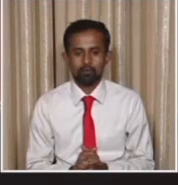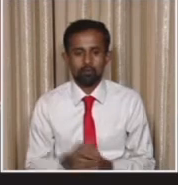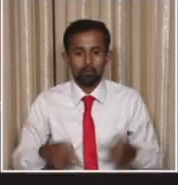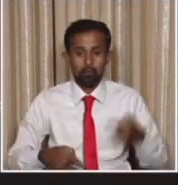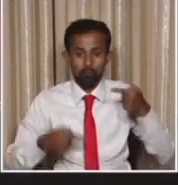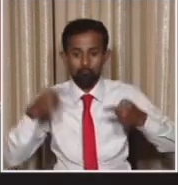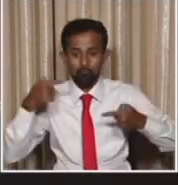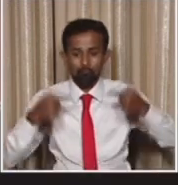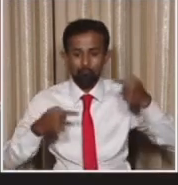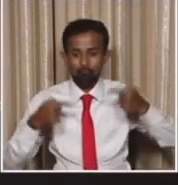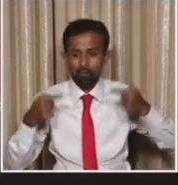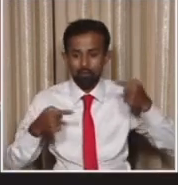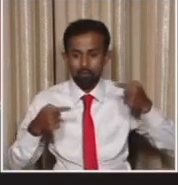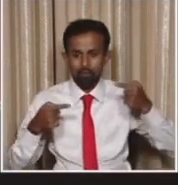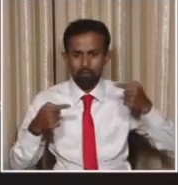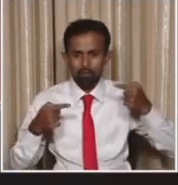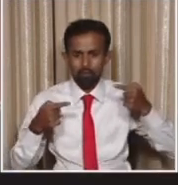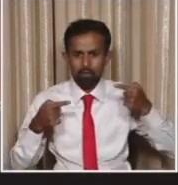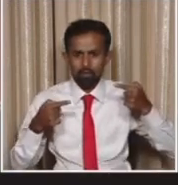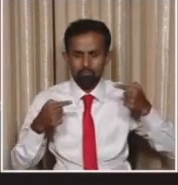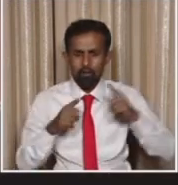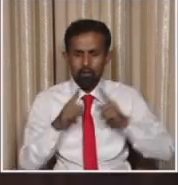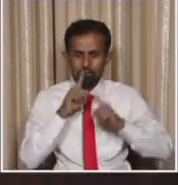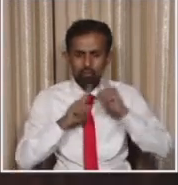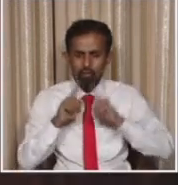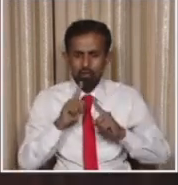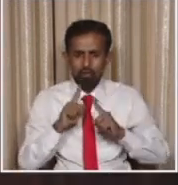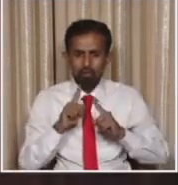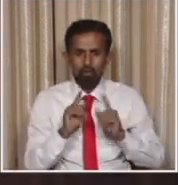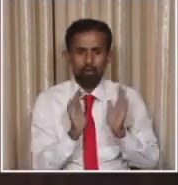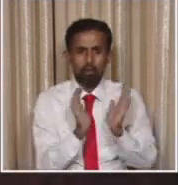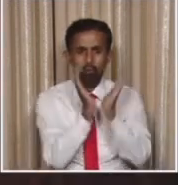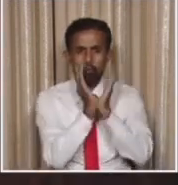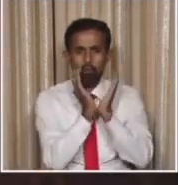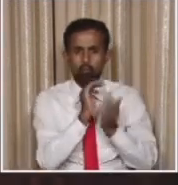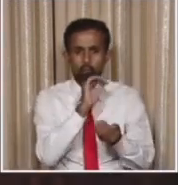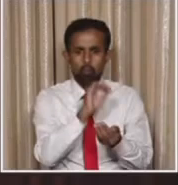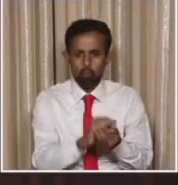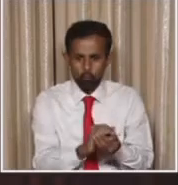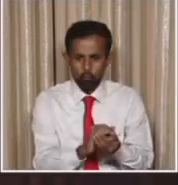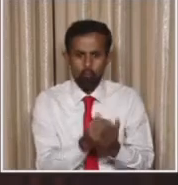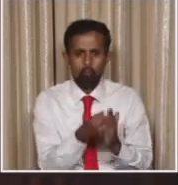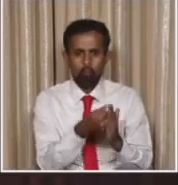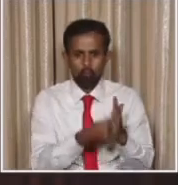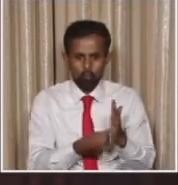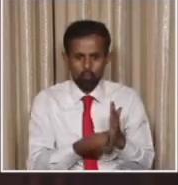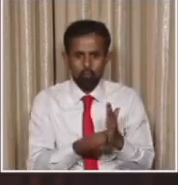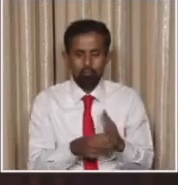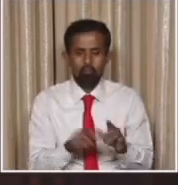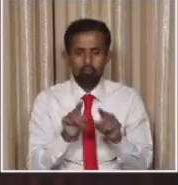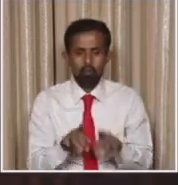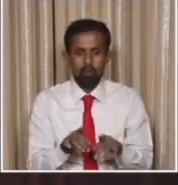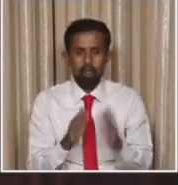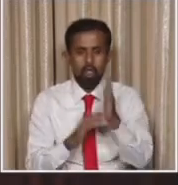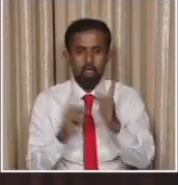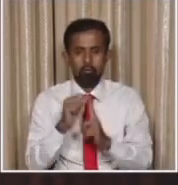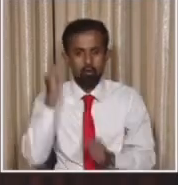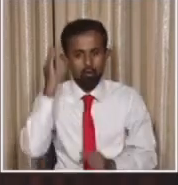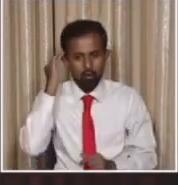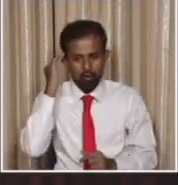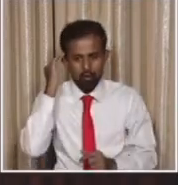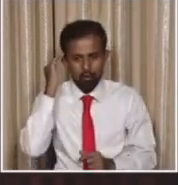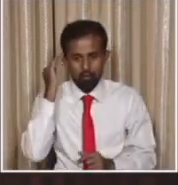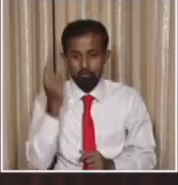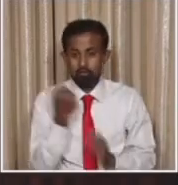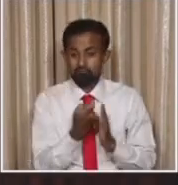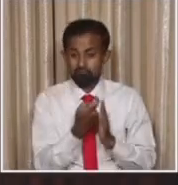wibadet bajane wena, wanasan rakshana apnya panate yatate garu amat itu mie wisin sadana